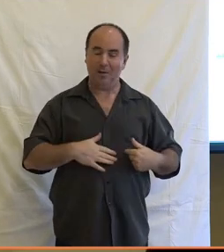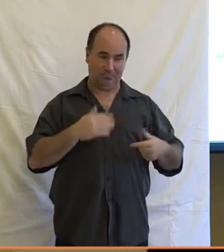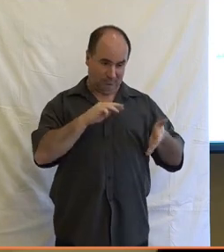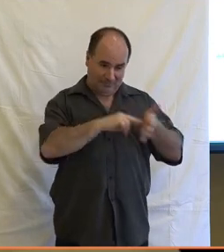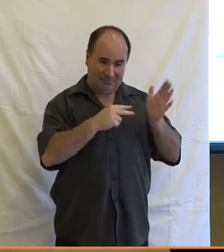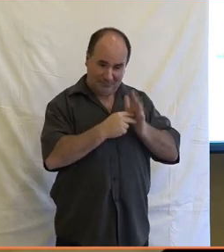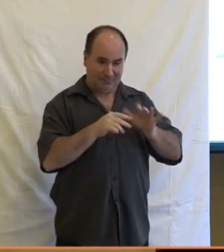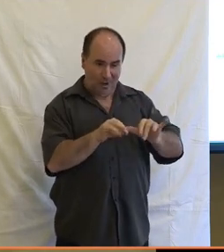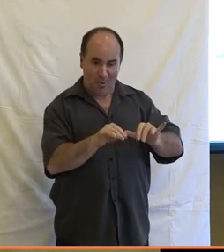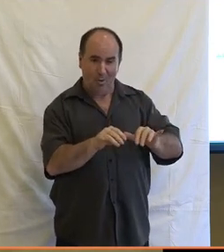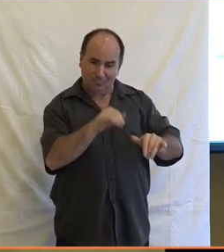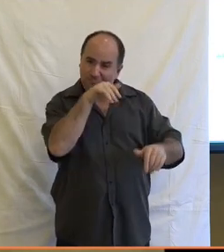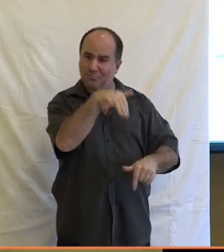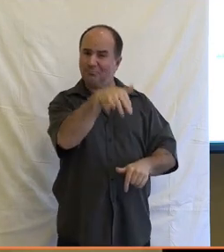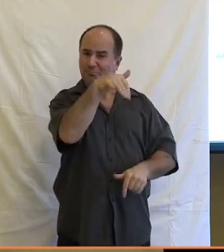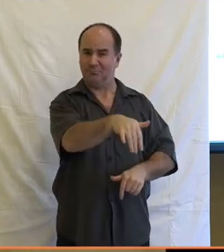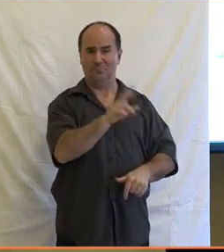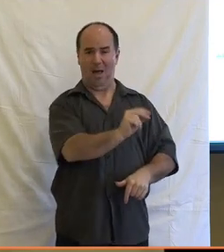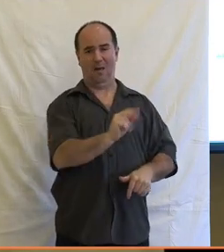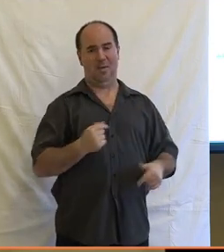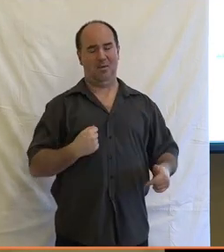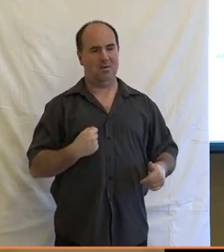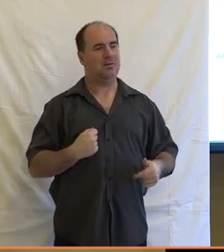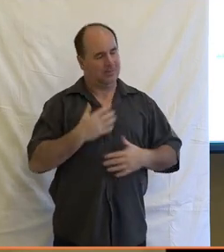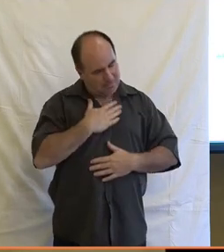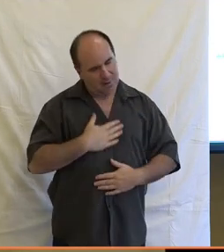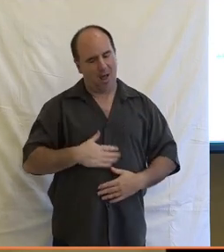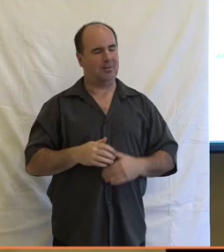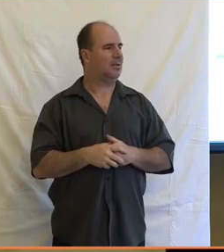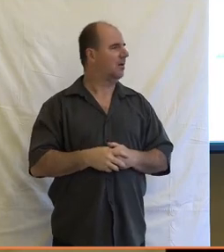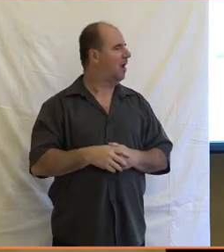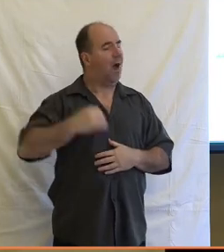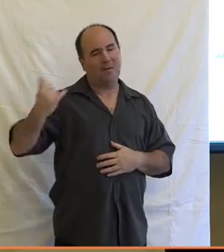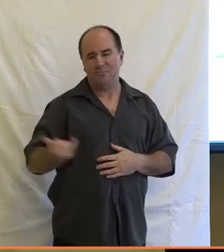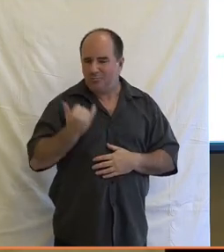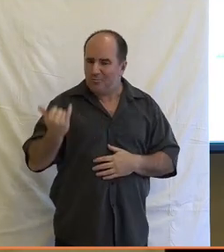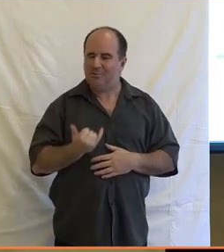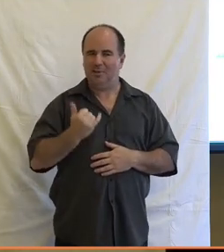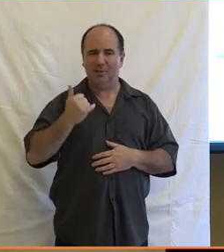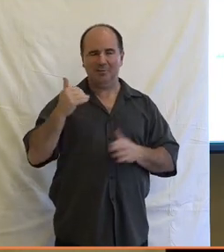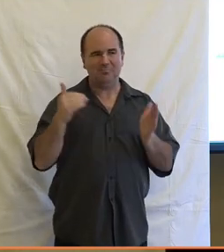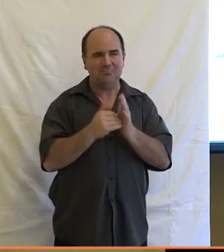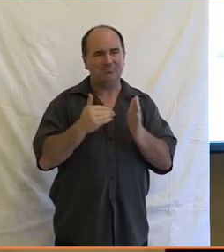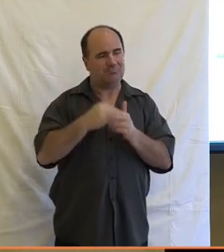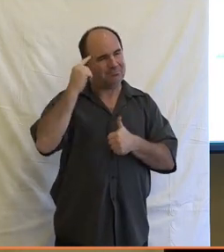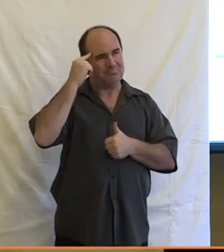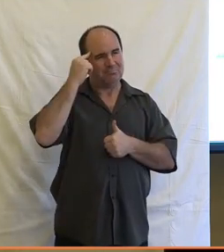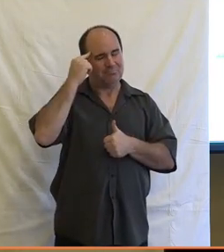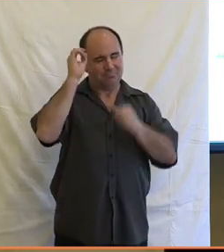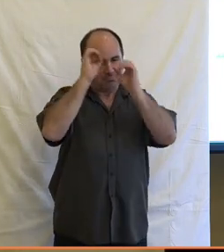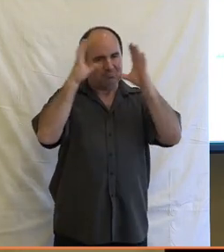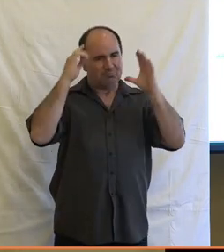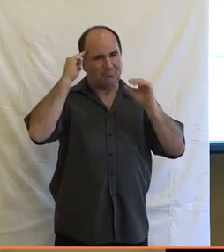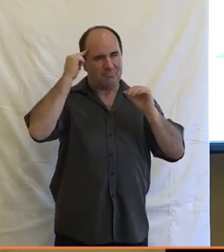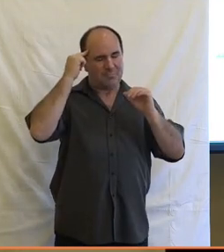se mohou využívat, ale jak teď říkala Dita, vždycky je potřeba prostě myslet na to, jaké jsou tam limity, jaké jsou